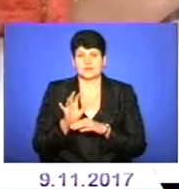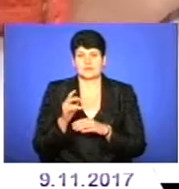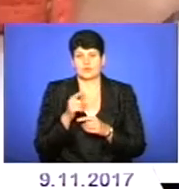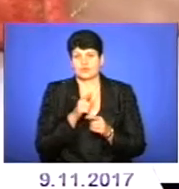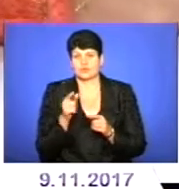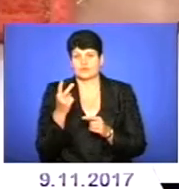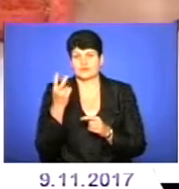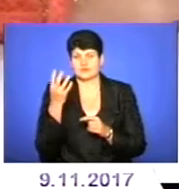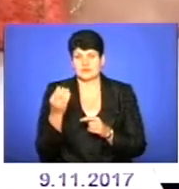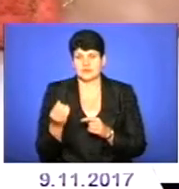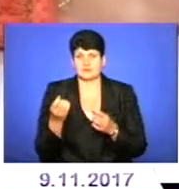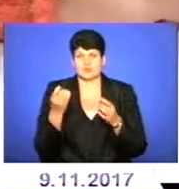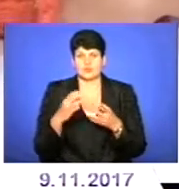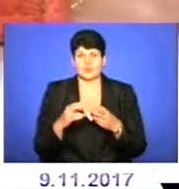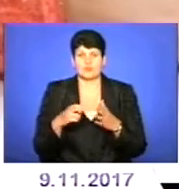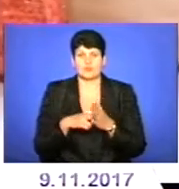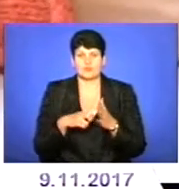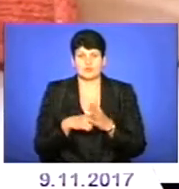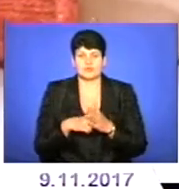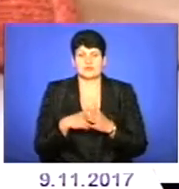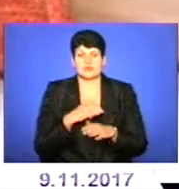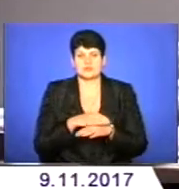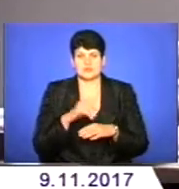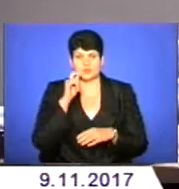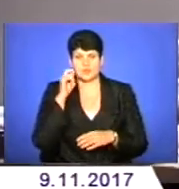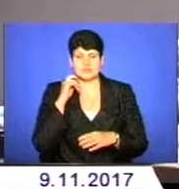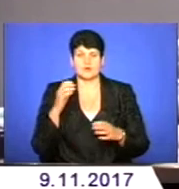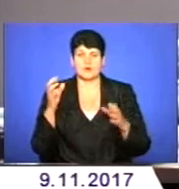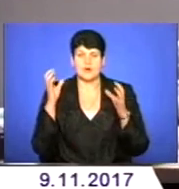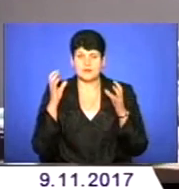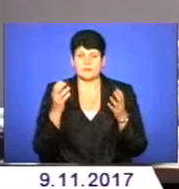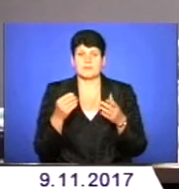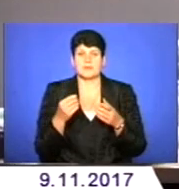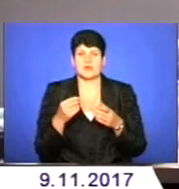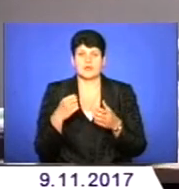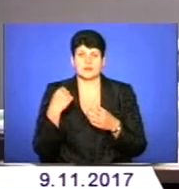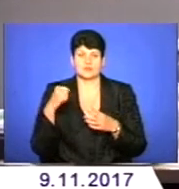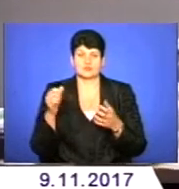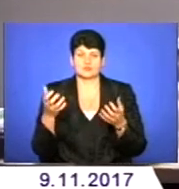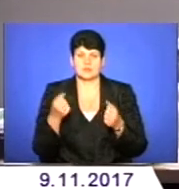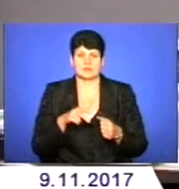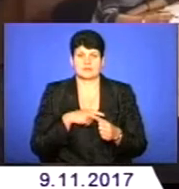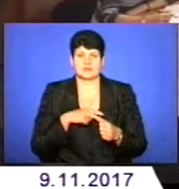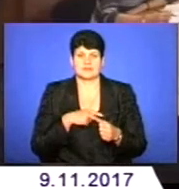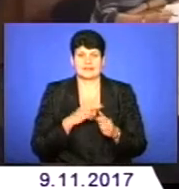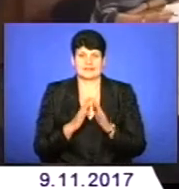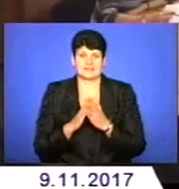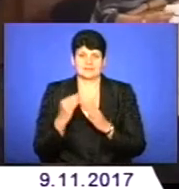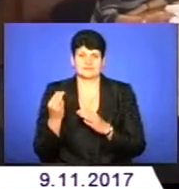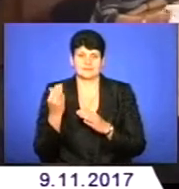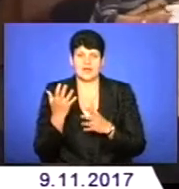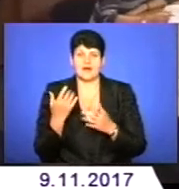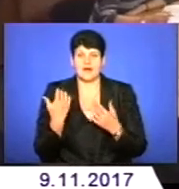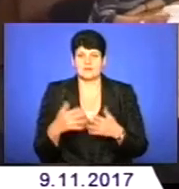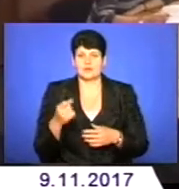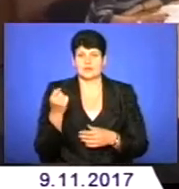2 днів звичайною або електронною поштою на адресу Українського радіо. Переможці отримують призи, цікаві пізнавальні книжки. А вже 11